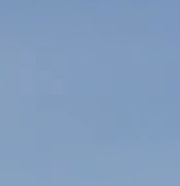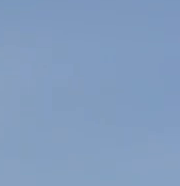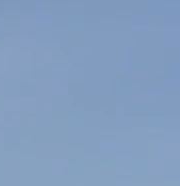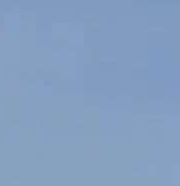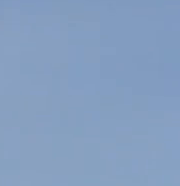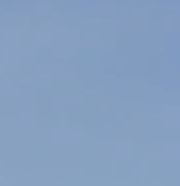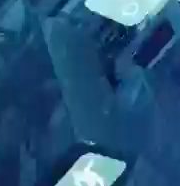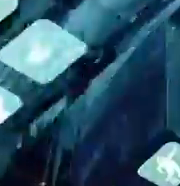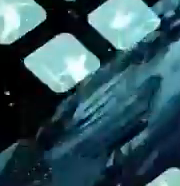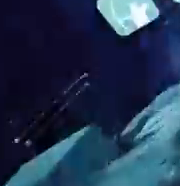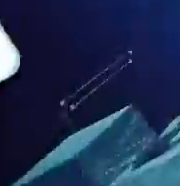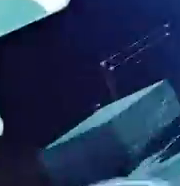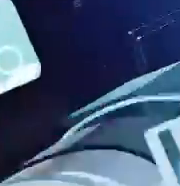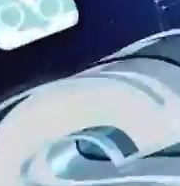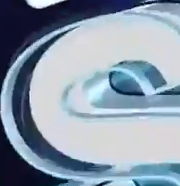көмегімен.